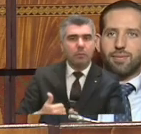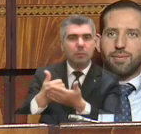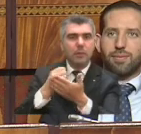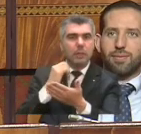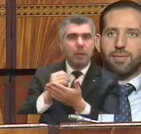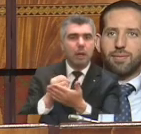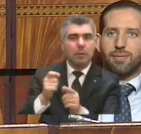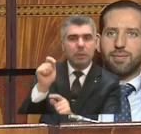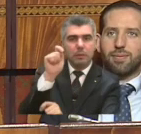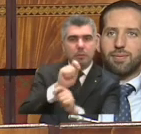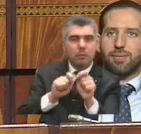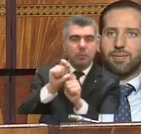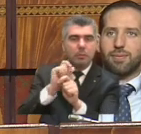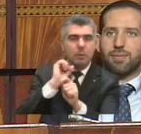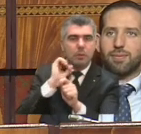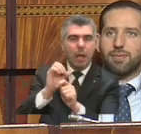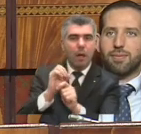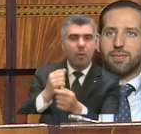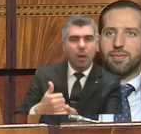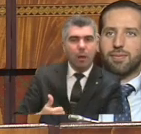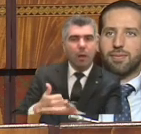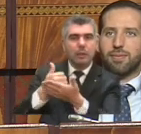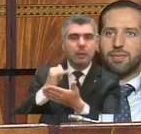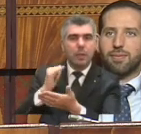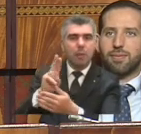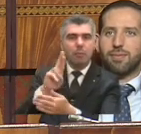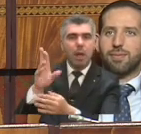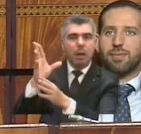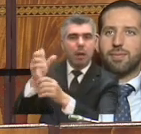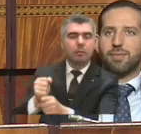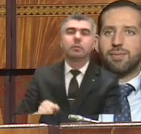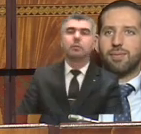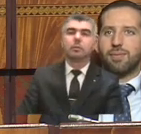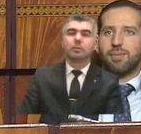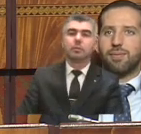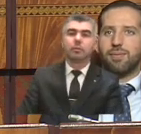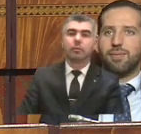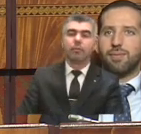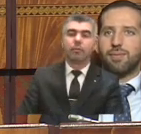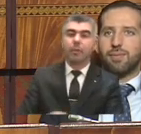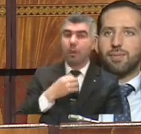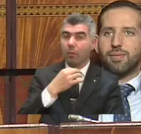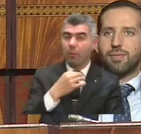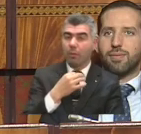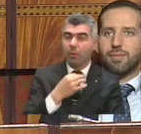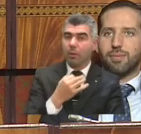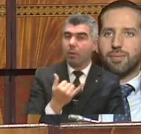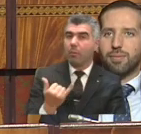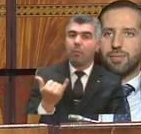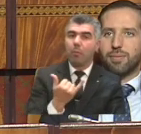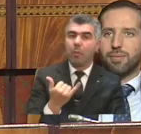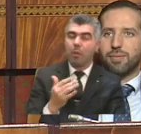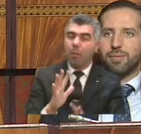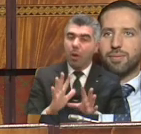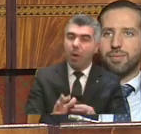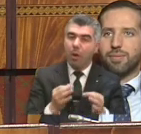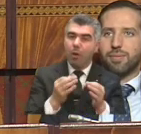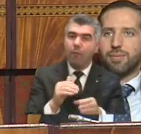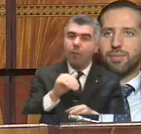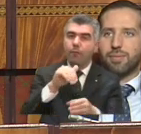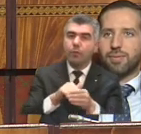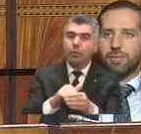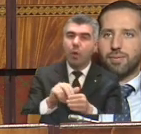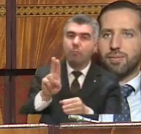الضخمة التي يقودها جلالة الملك نصره الله. ومن هذا المنطلق فإن أحد أدوار صندوق محمد